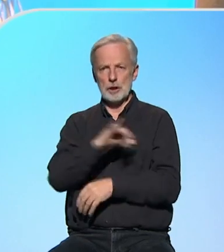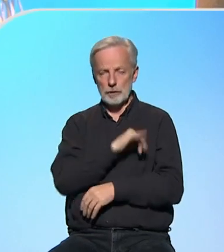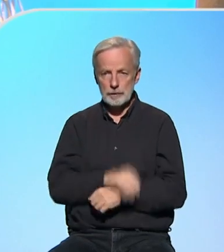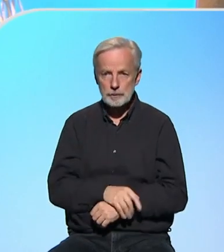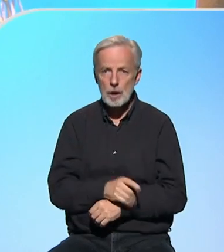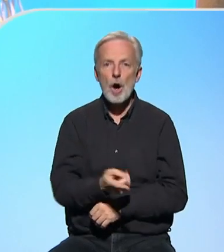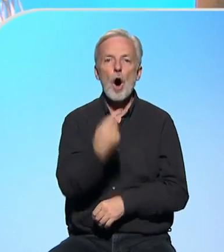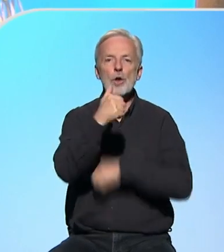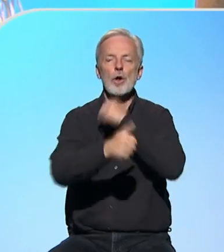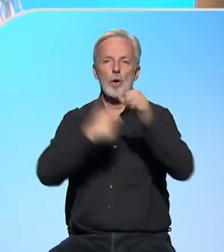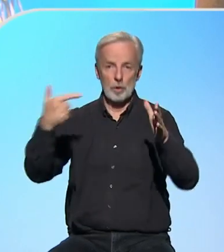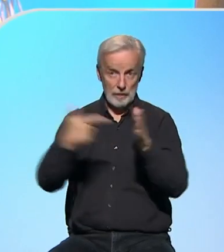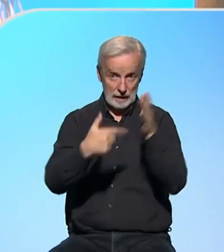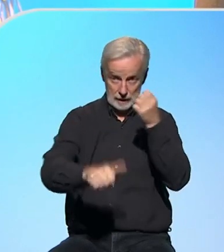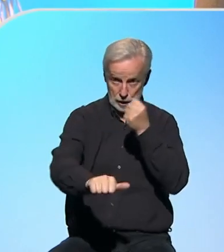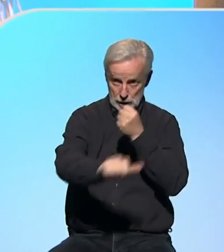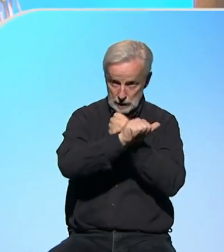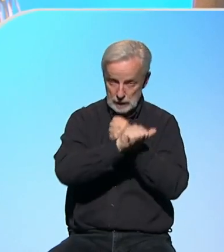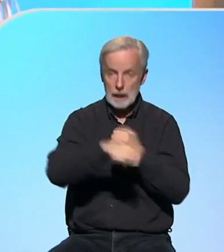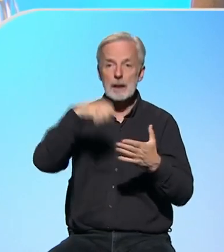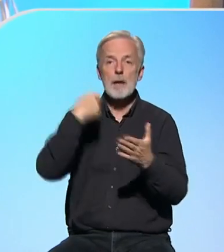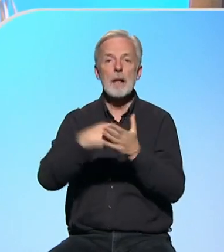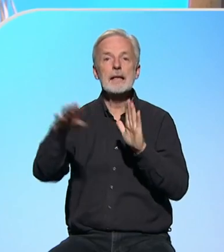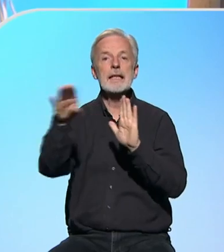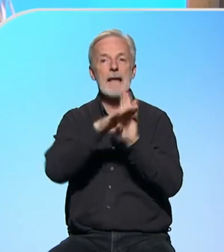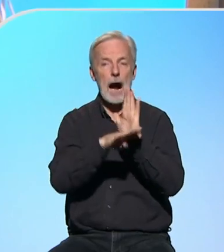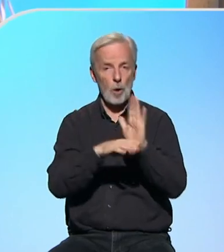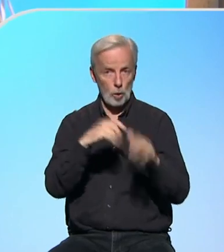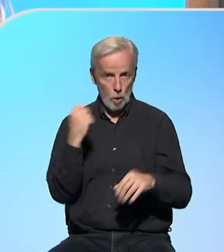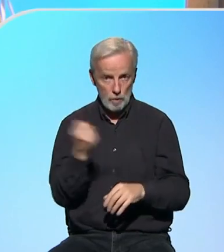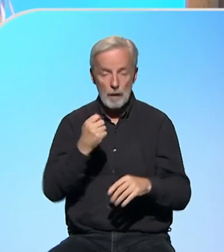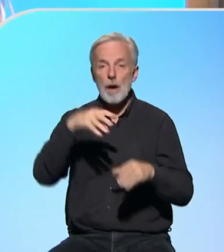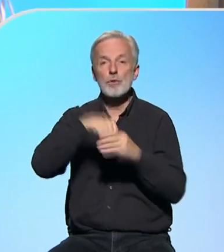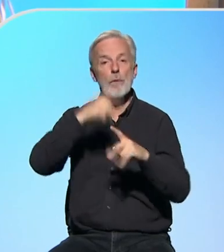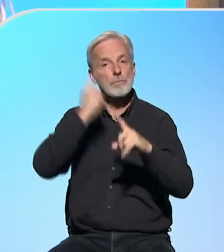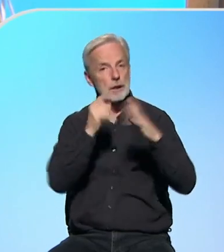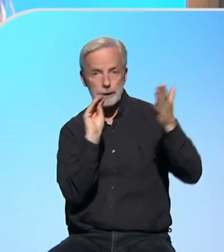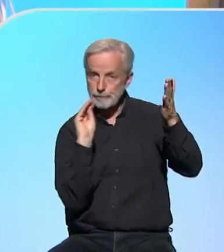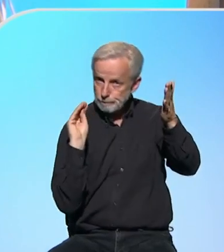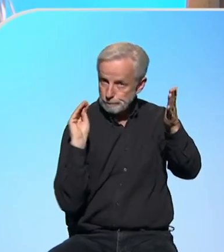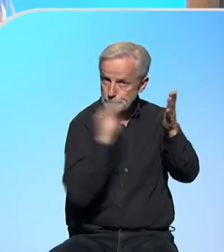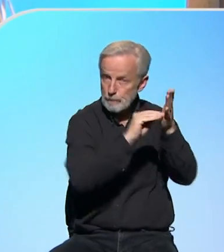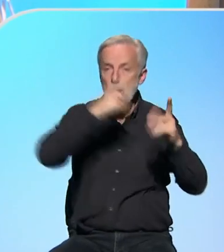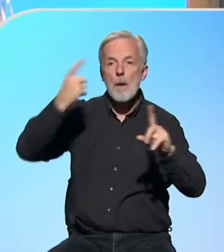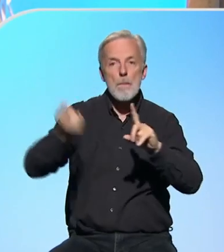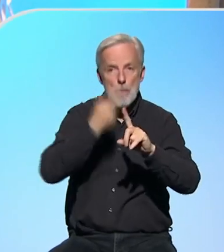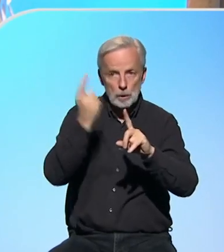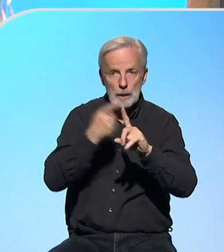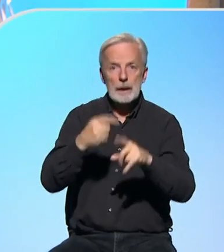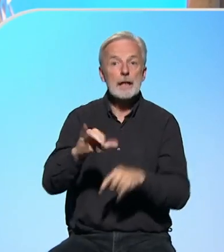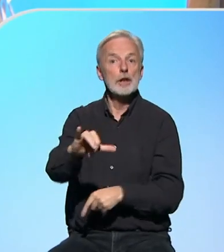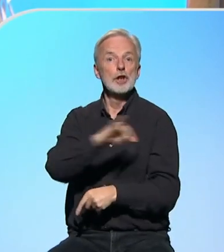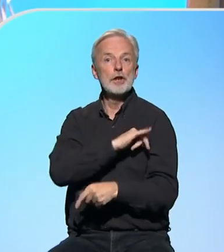roku 2016 v České republice funguje takzvaný zákon o úvěru a ten přesně stanovil, za jakých podmínek může klient předčasně doplatit.